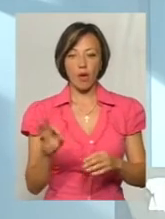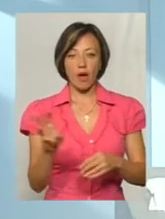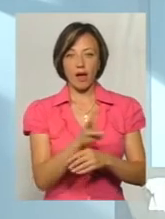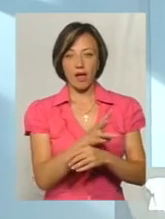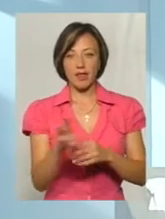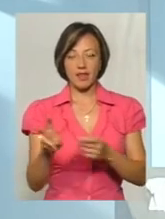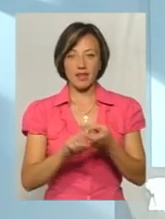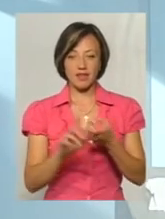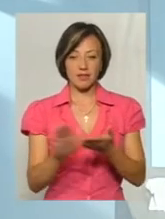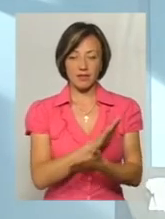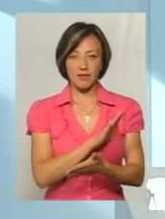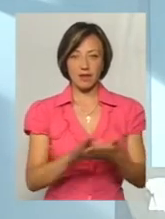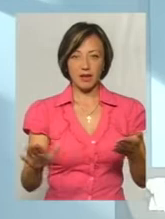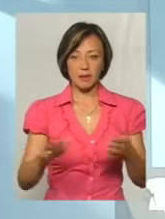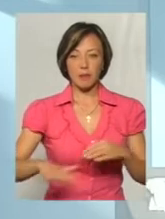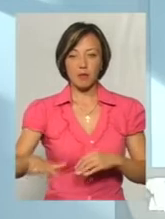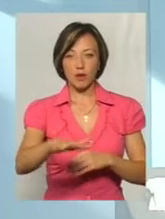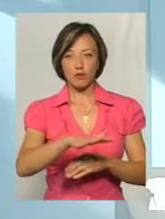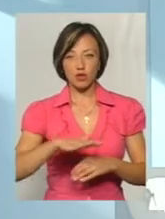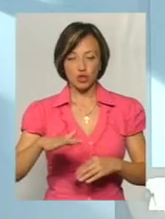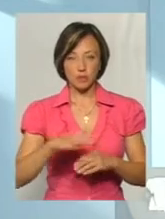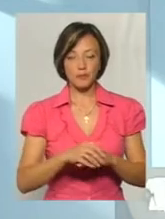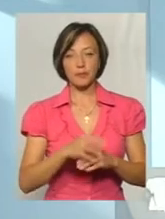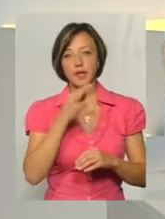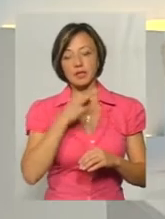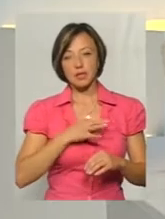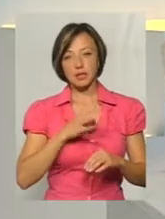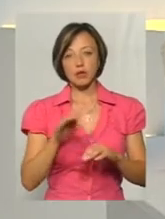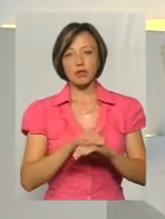дезінфекції, очищенню тваринницьких приміщень. Пане Михайло, скажіть, будь